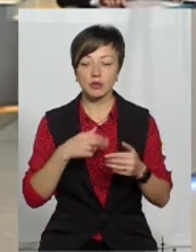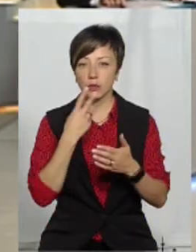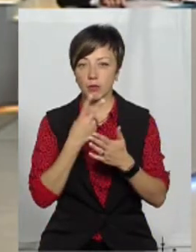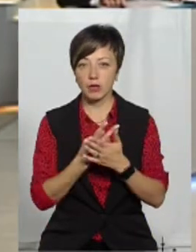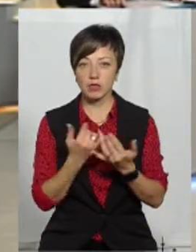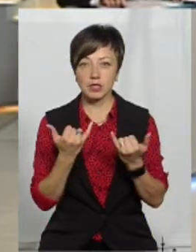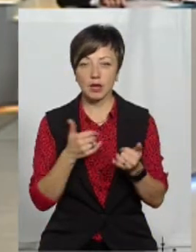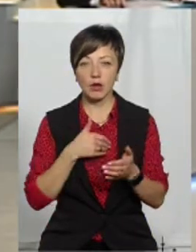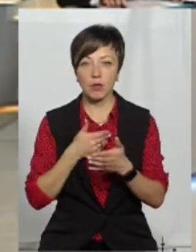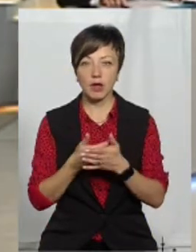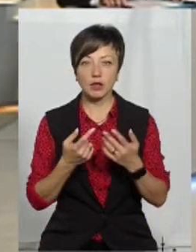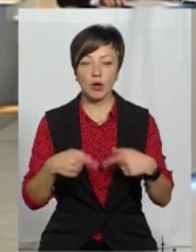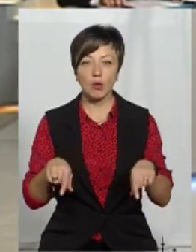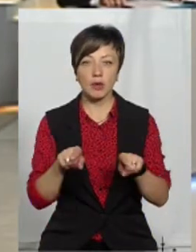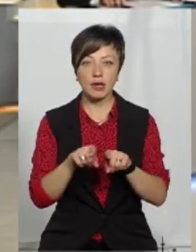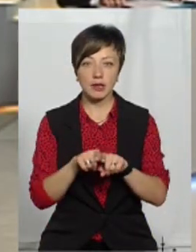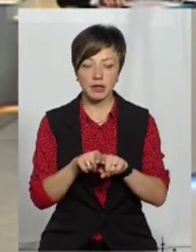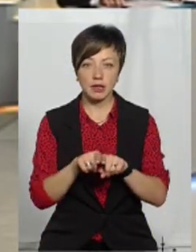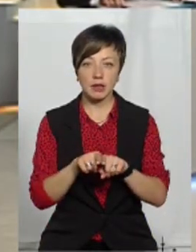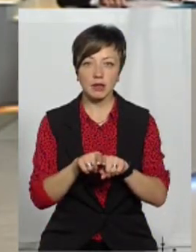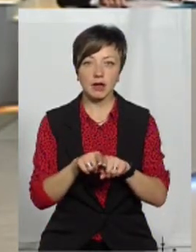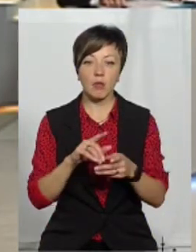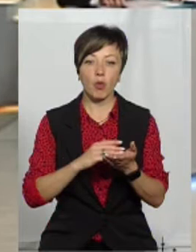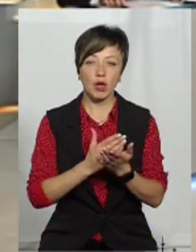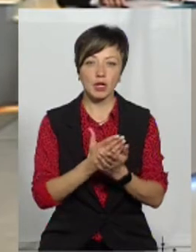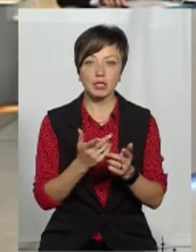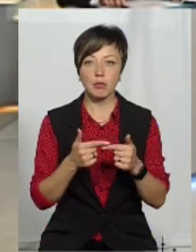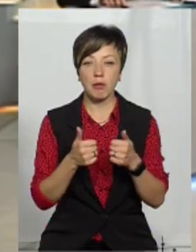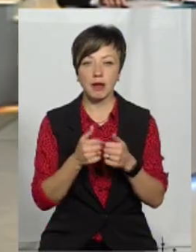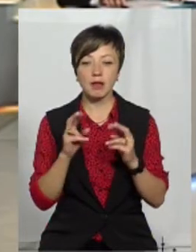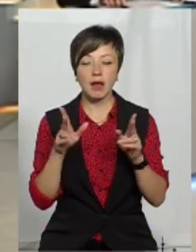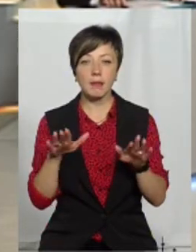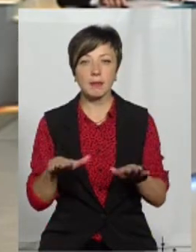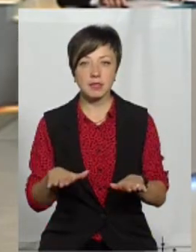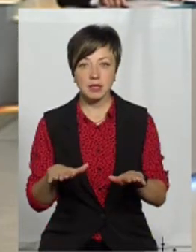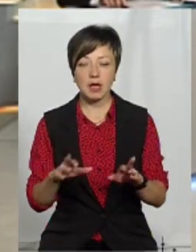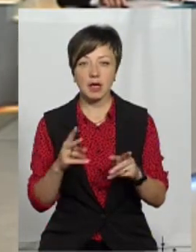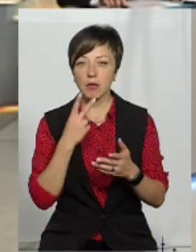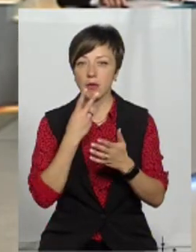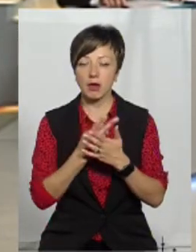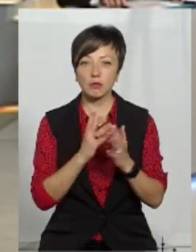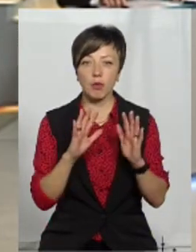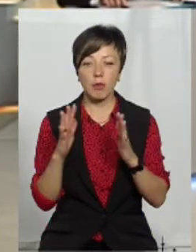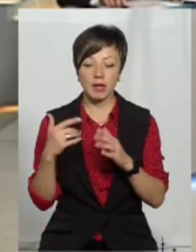як громадські об'єднання, це громадські організації, там політичні партії, як вони на місцях, як ви бачите, що в моменті, що ми йдемо до